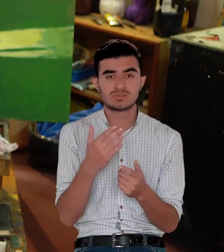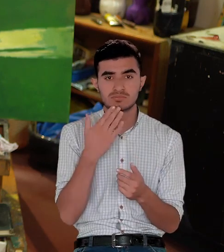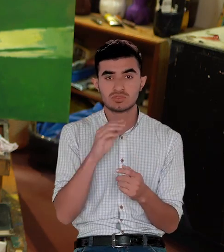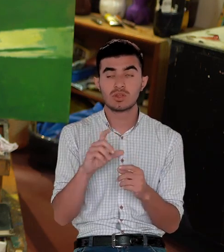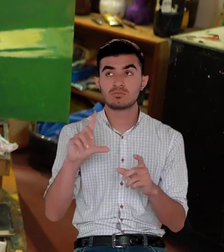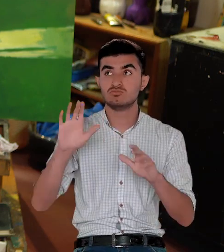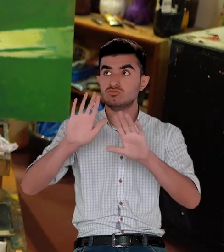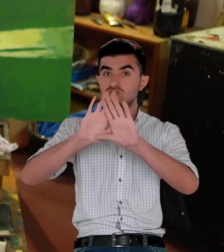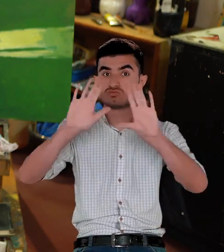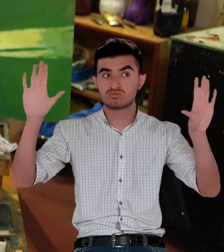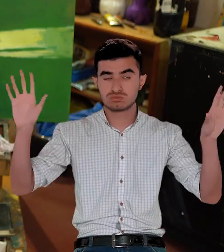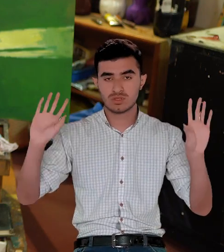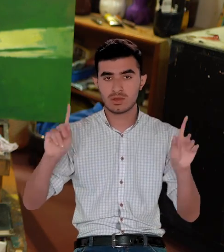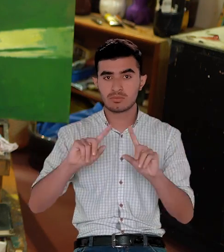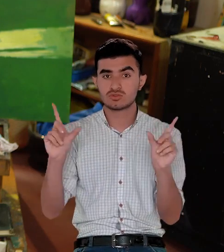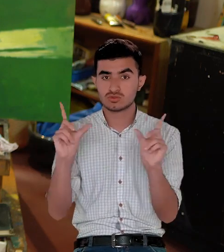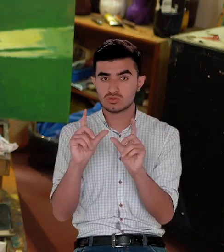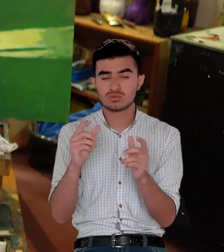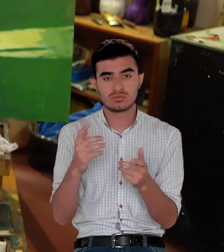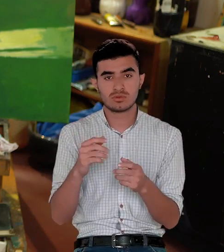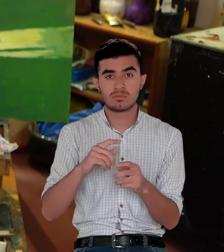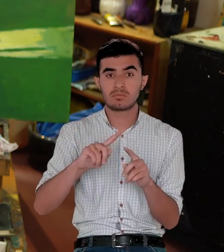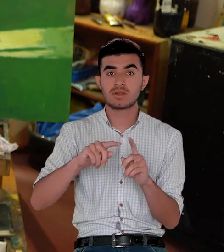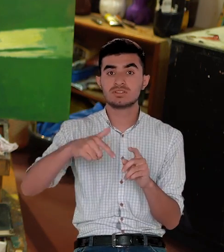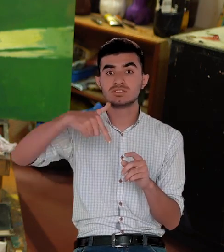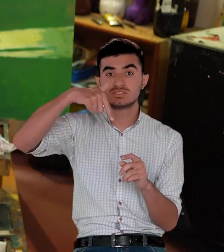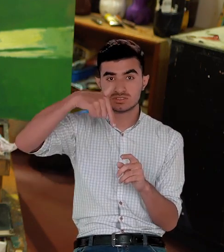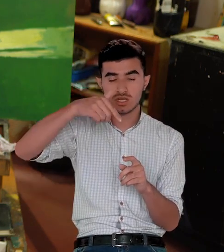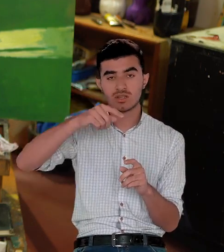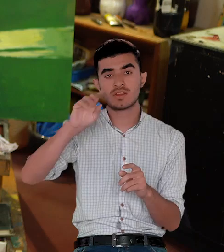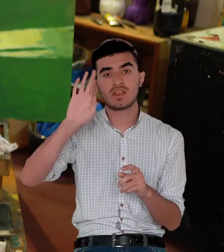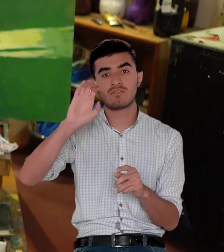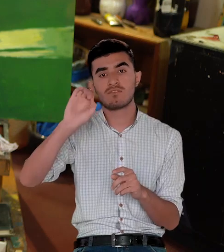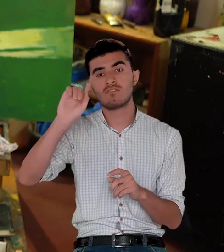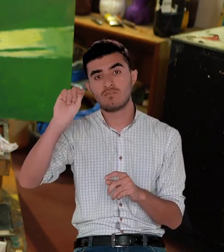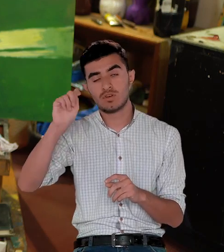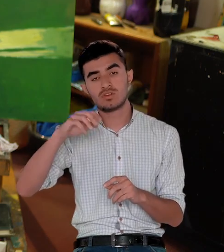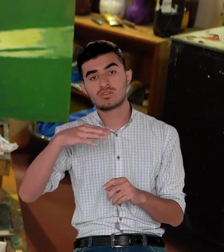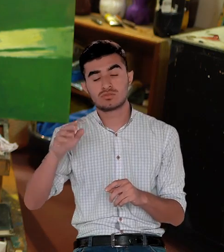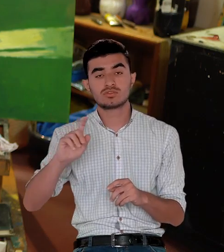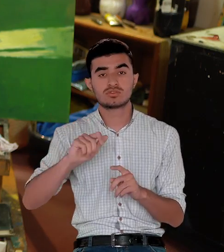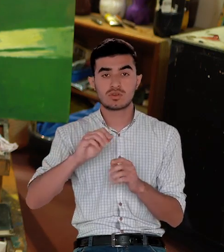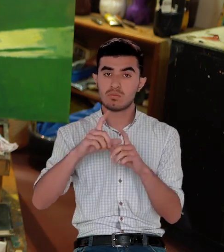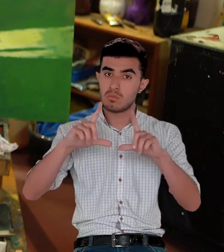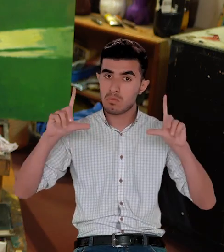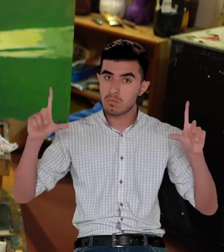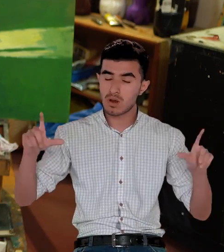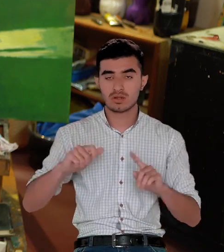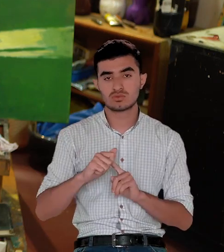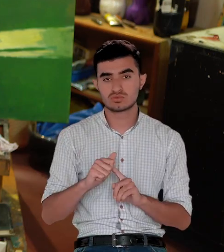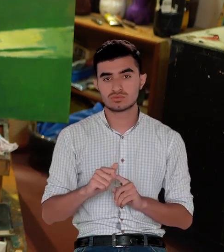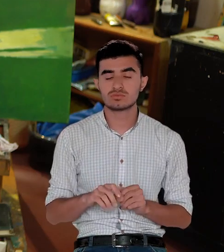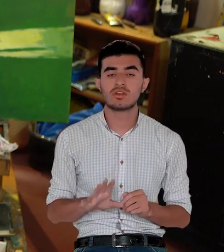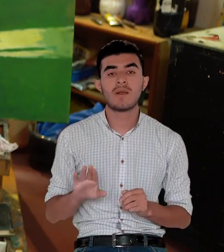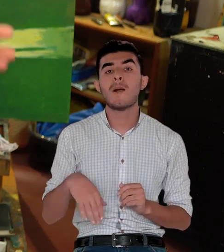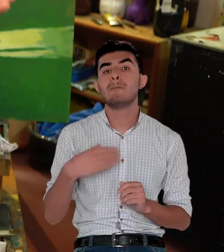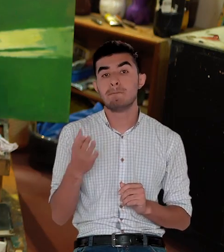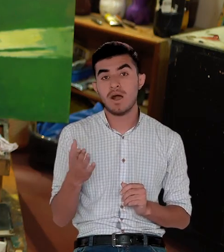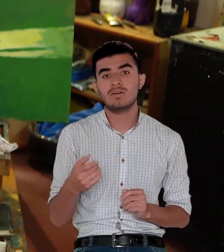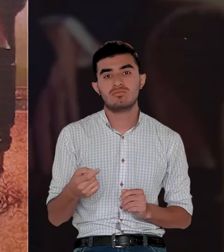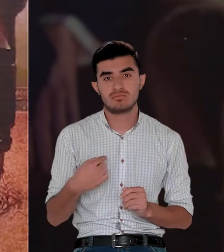تو جب میں وہاں گیا جا کے گیلری وہ نیشنل اسمبلی میں جا کے پہنچا, اور وہاں جا کے دیکھا تو